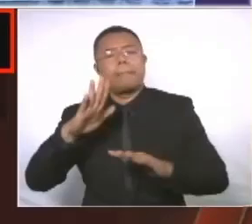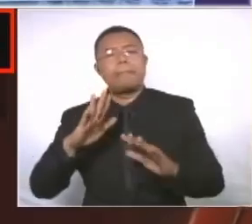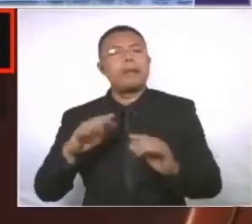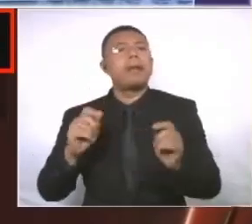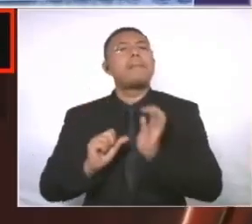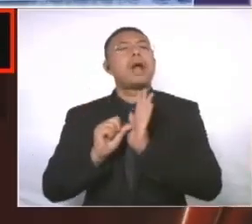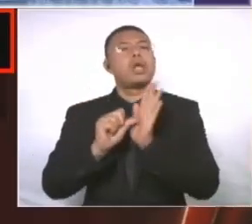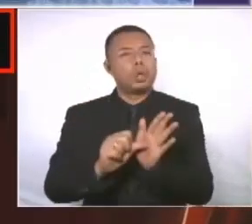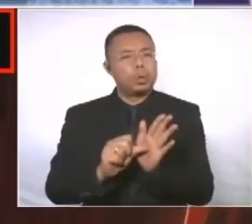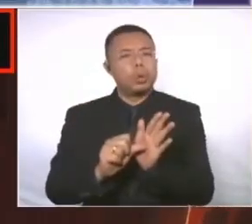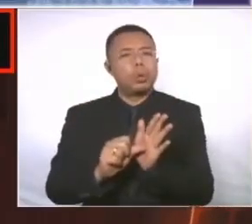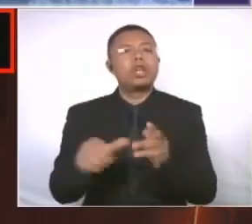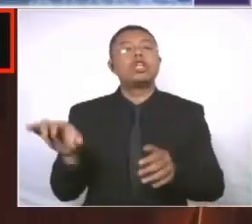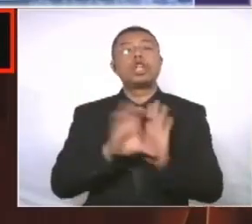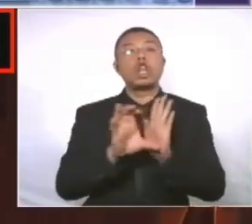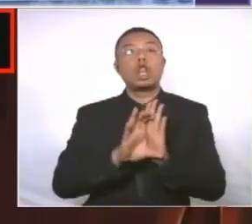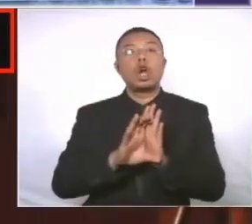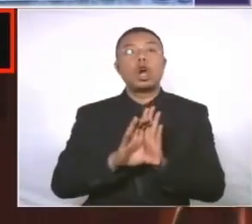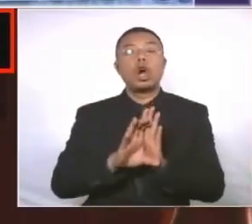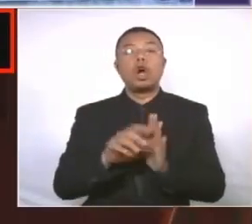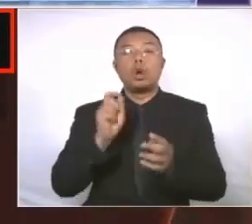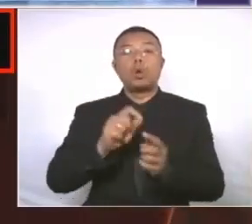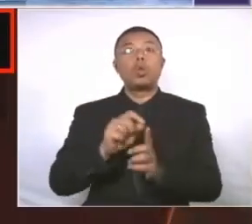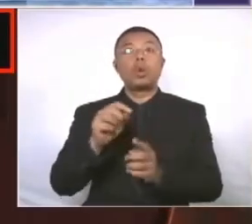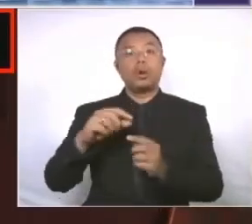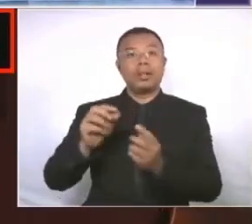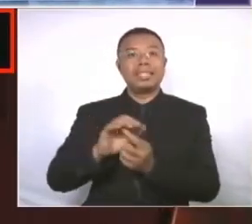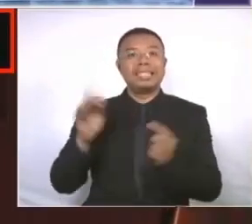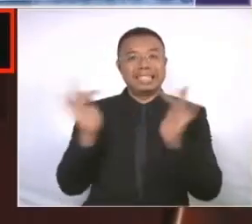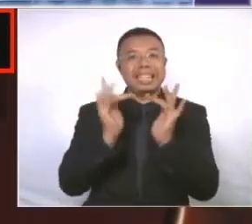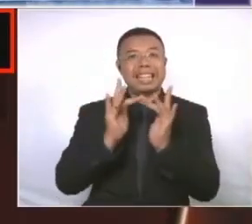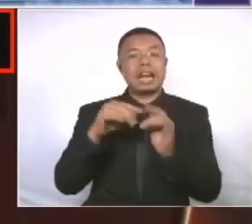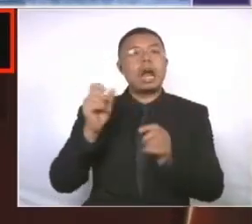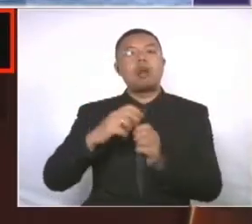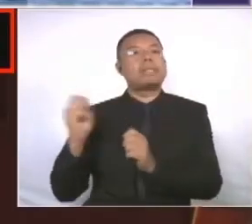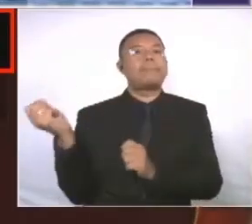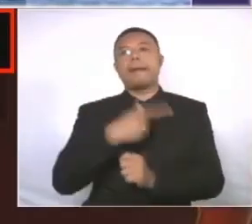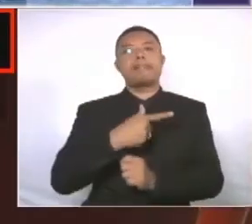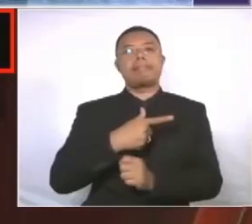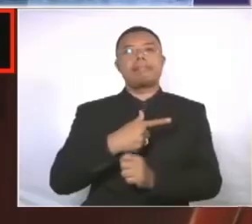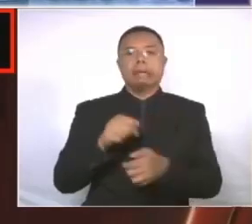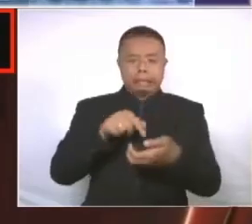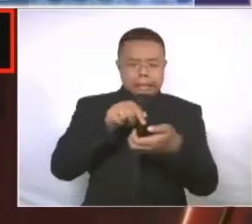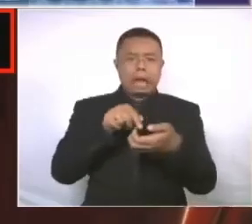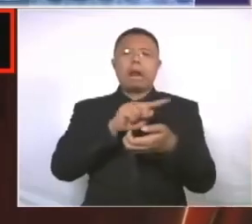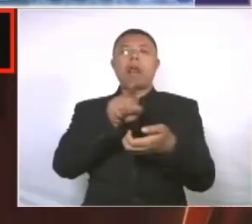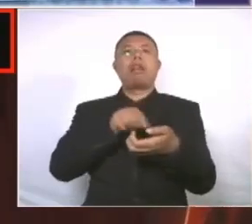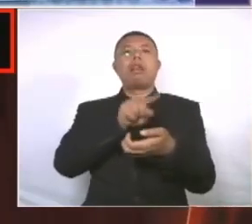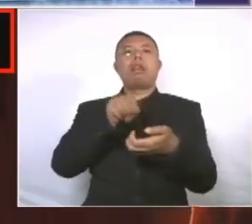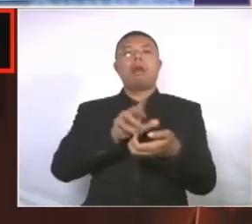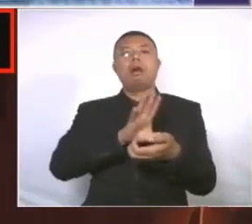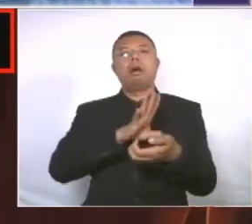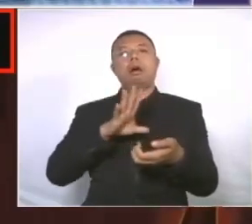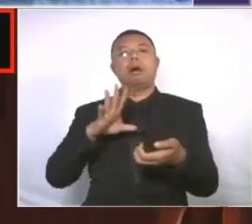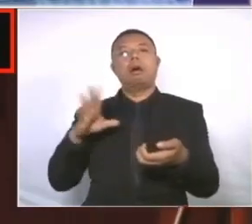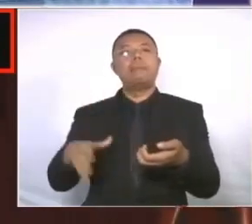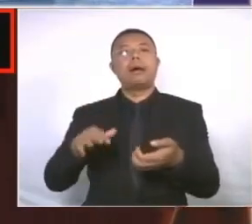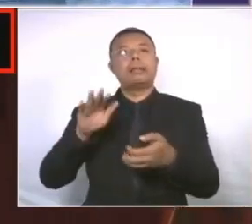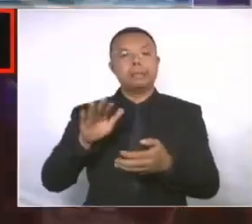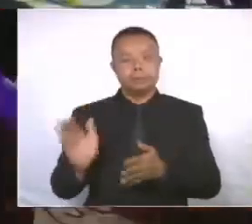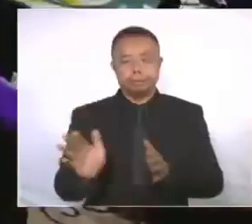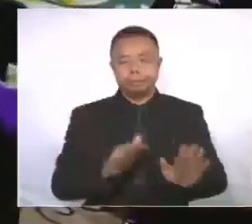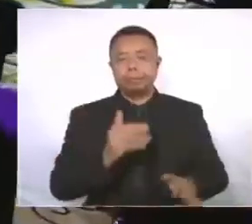membantu seperti kecepatan dari internet yang sedang ada di masyarakat kita masih sangat rendah